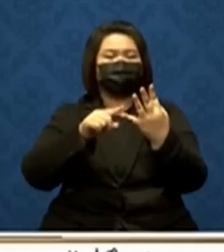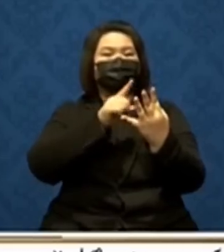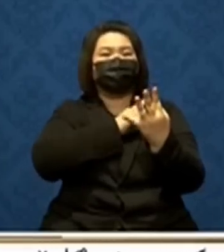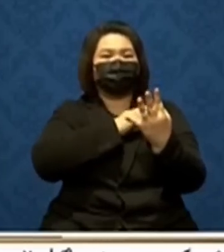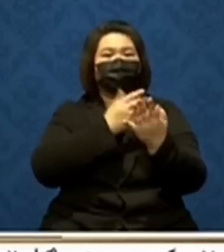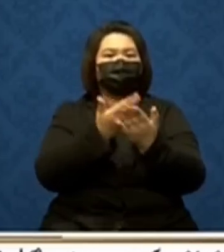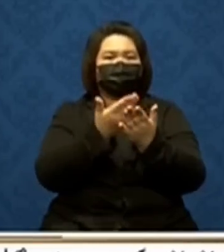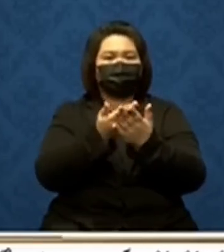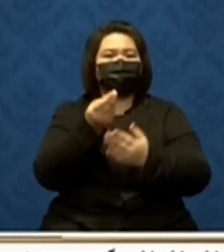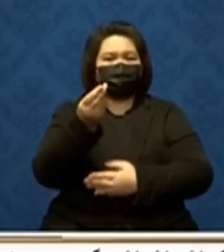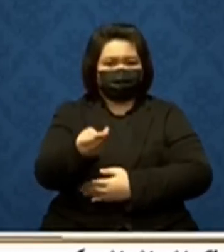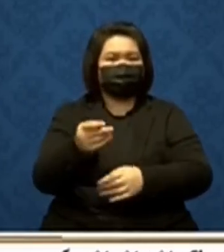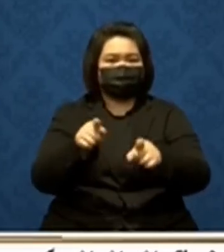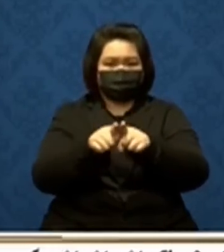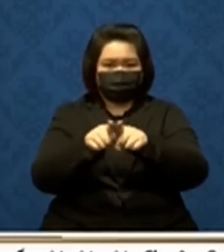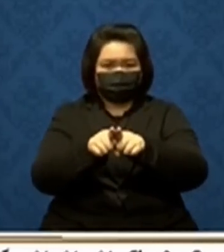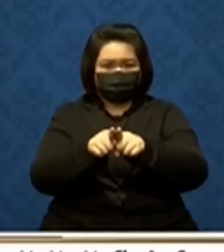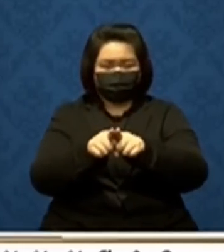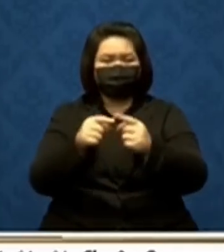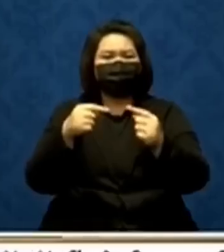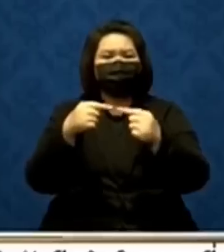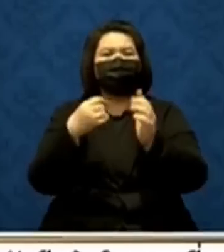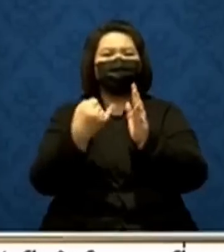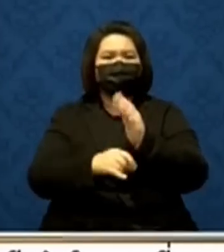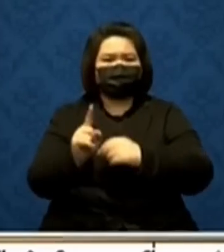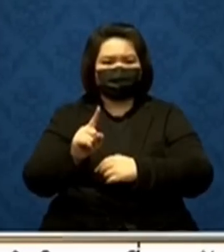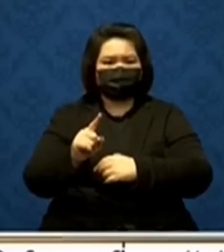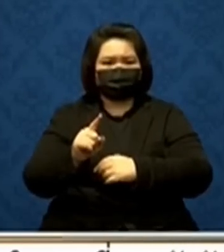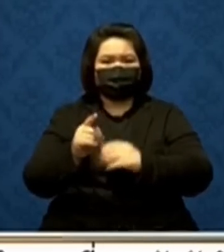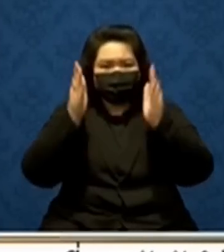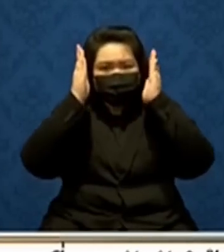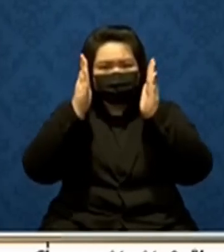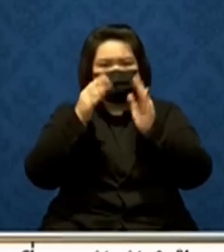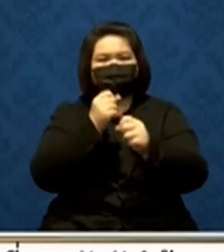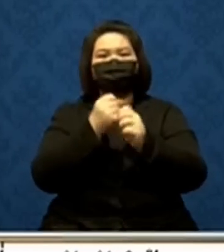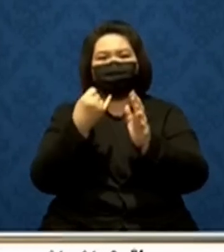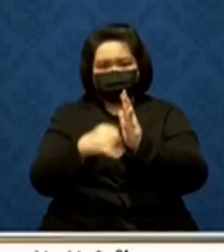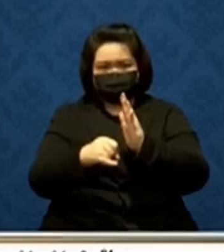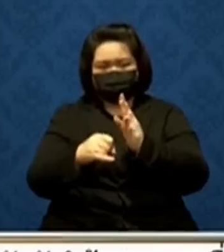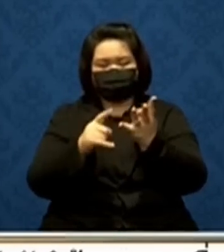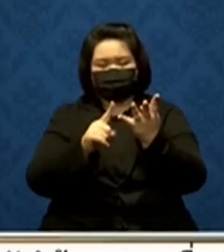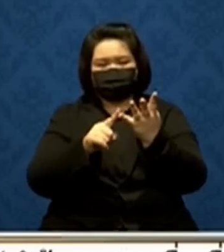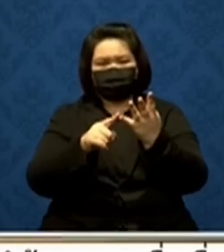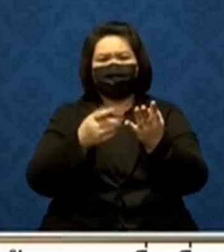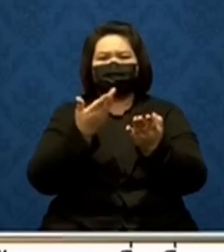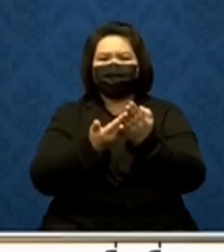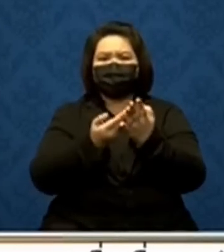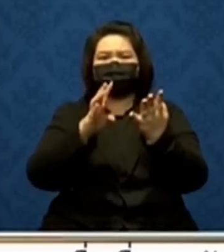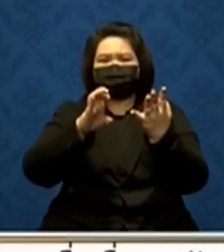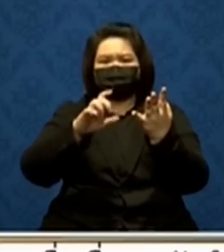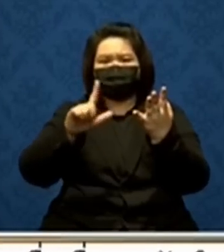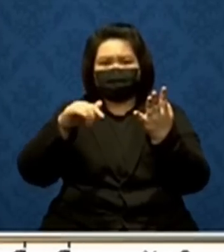ผิดชอบชดใช้ความเสียหายด้วยในข้อหาเจตนาทำให้รัฐเสียหาย 400ล้านบาทโดยประมาณ